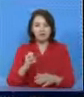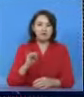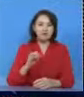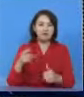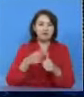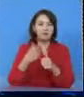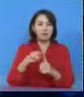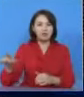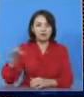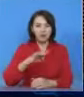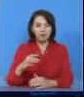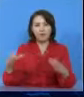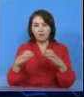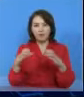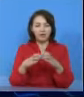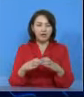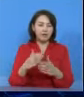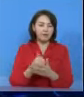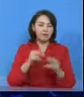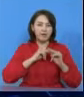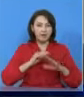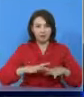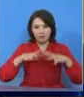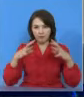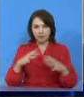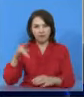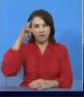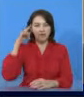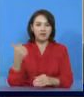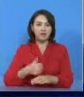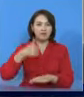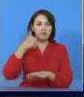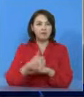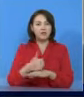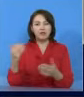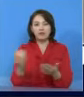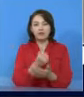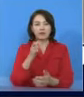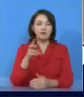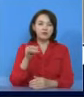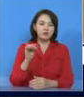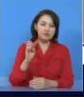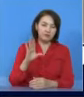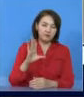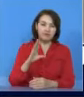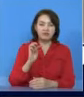Досымов атындағы республикалық қоғамдық қордың еңбегі зор. Қазақтың тұңғыш бард ақыны Табылды Досымовты